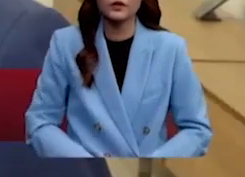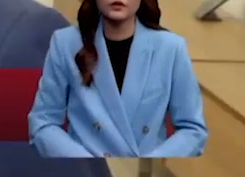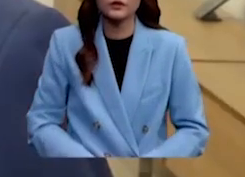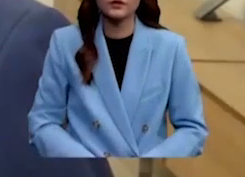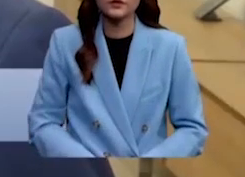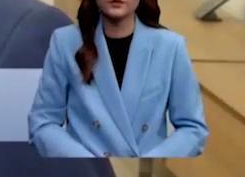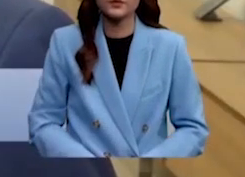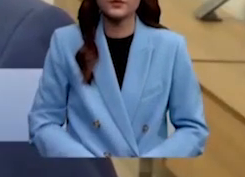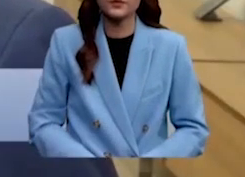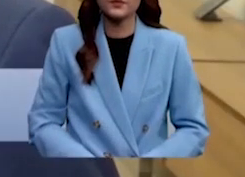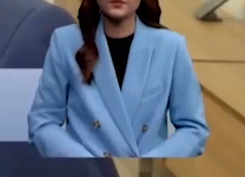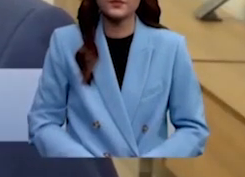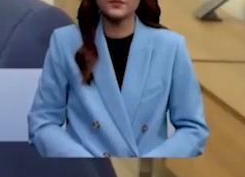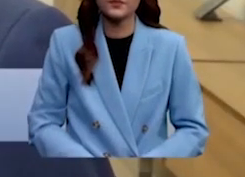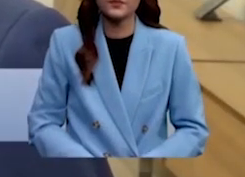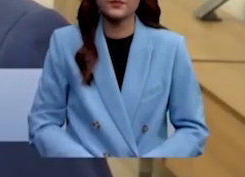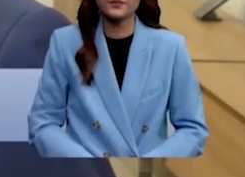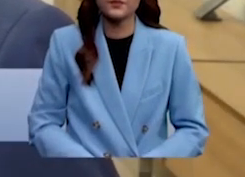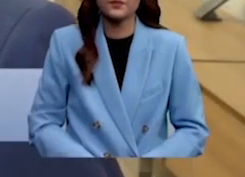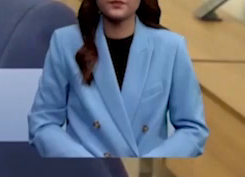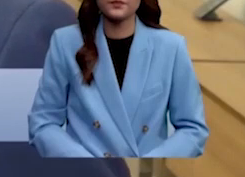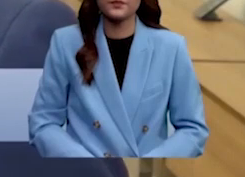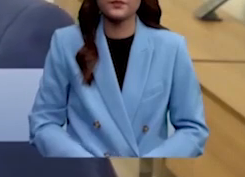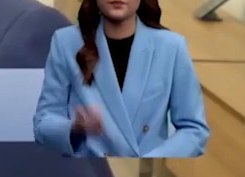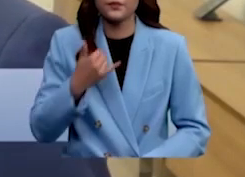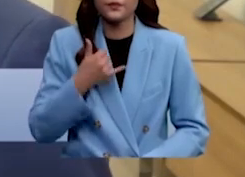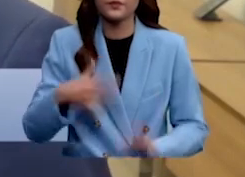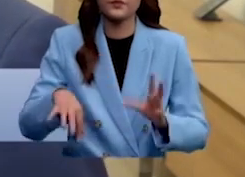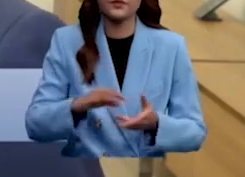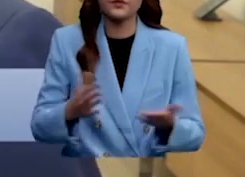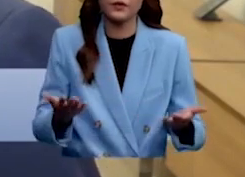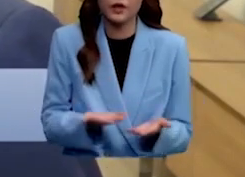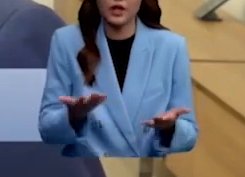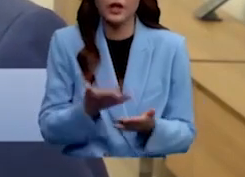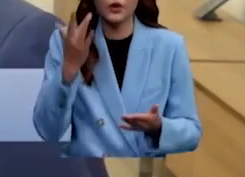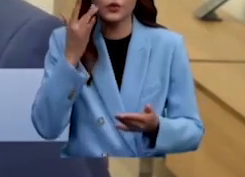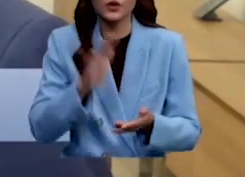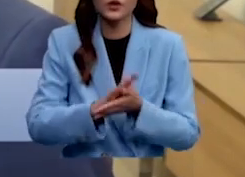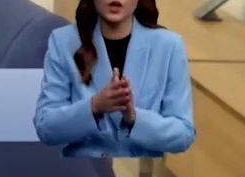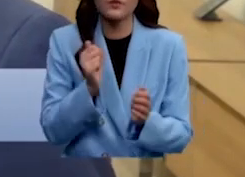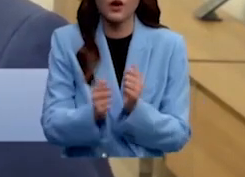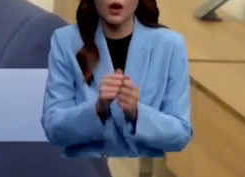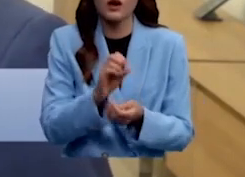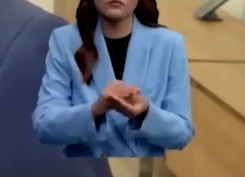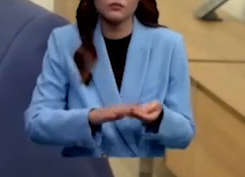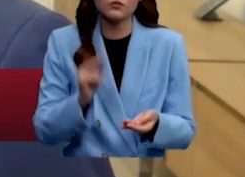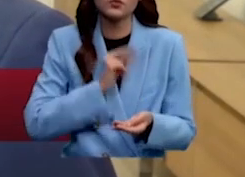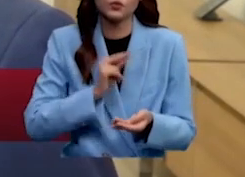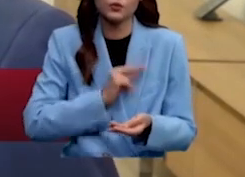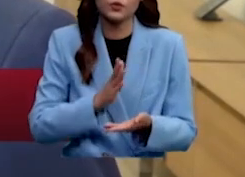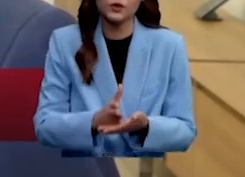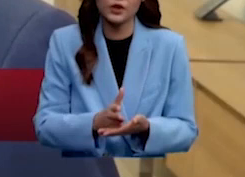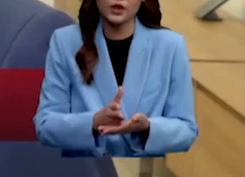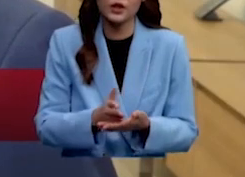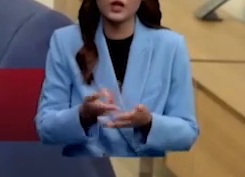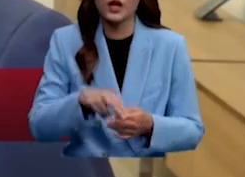уранға. Соған бурене жасадым. Мен өзім бұрғылау машинист болып жұмыс істедім сол жерде. Әлі жұмыс жасаймын сонда.